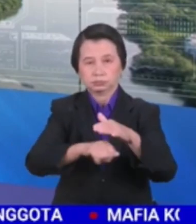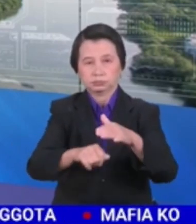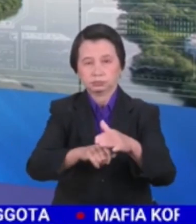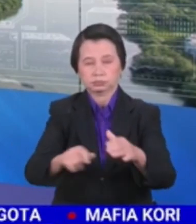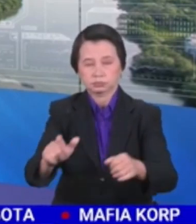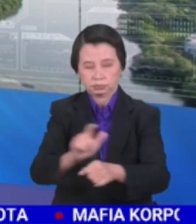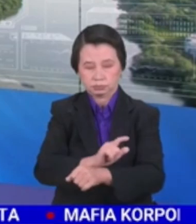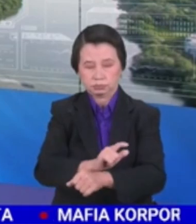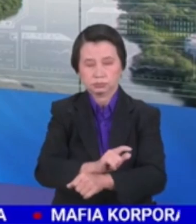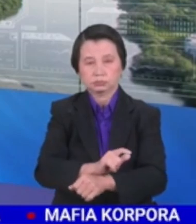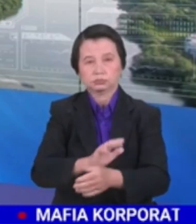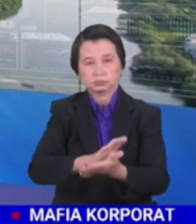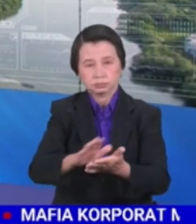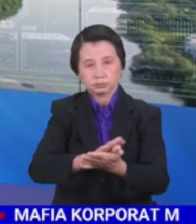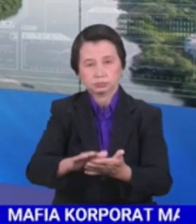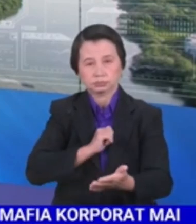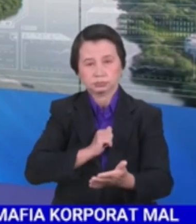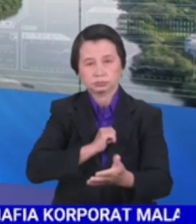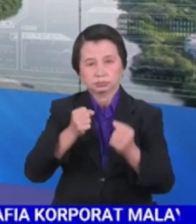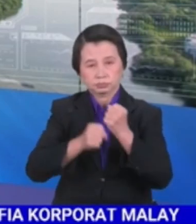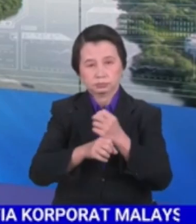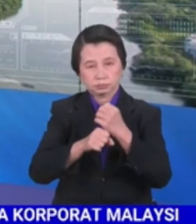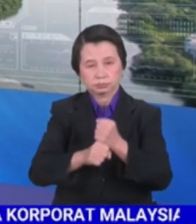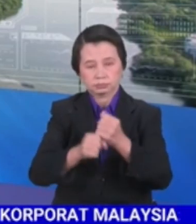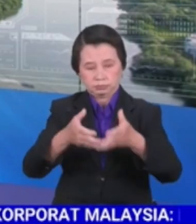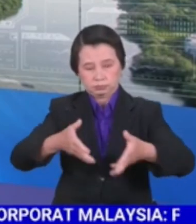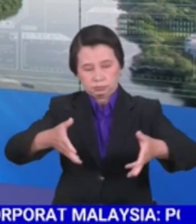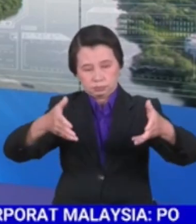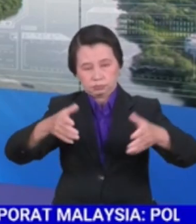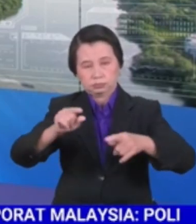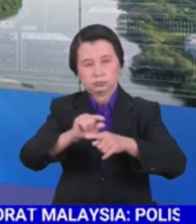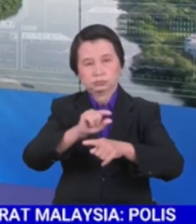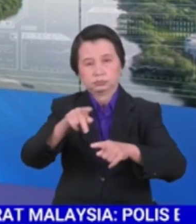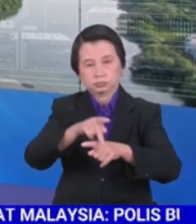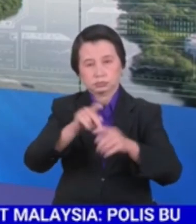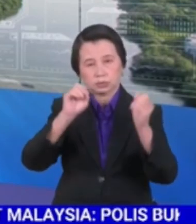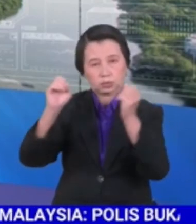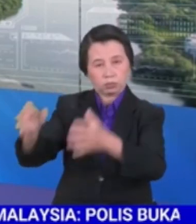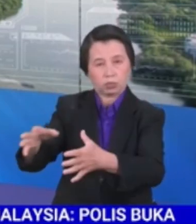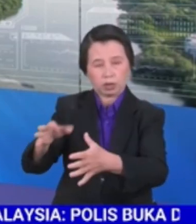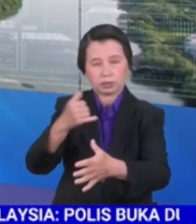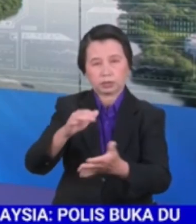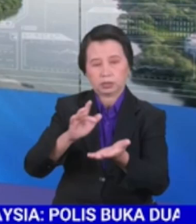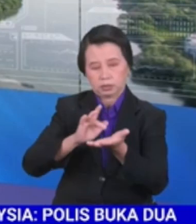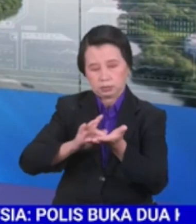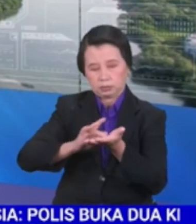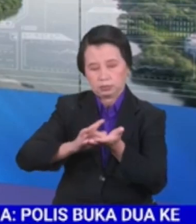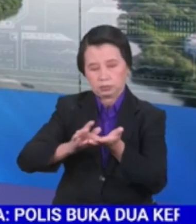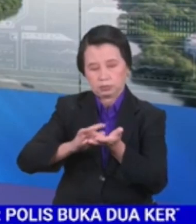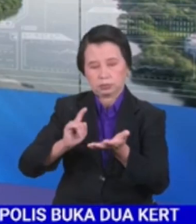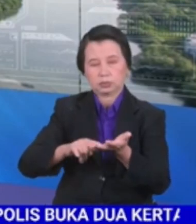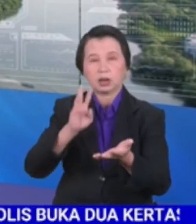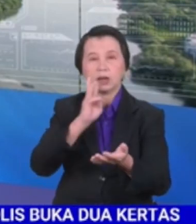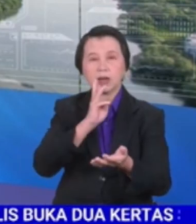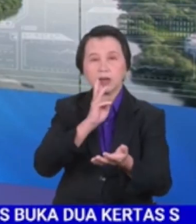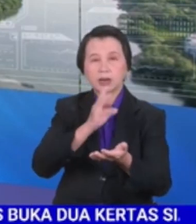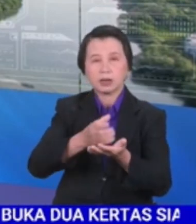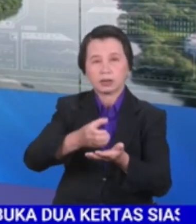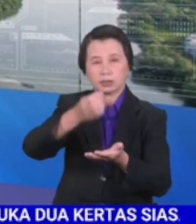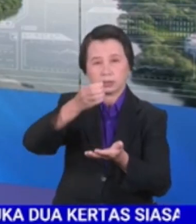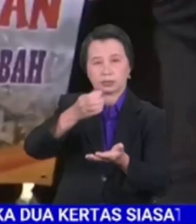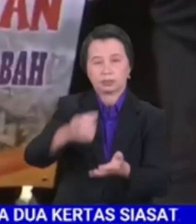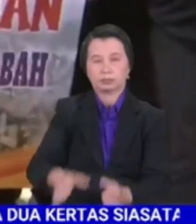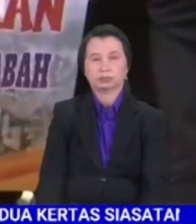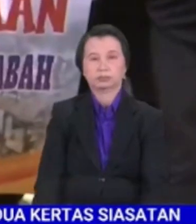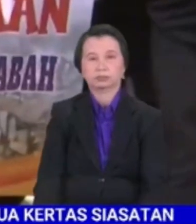kelengkapan kebersihan diri susu tepung dalam PIN pakai buang karena pakaian obat-obatan dan air mineral